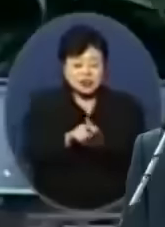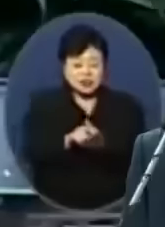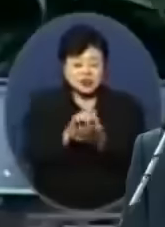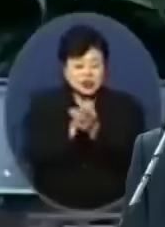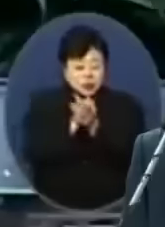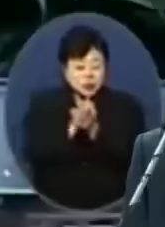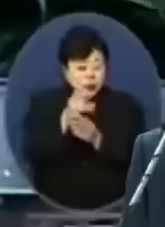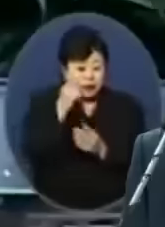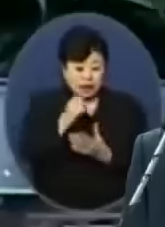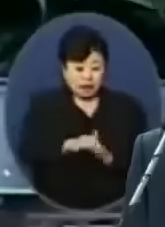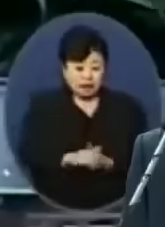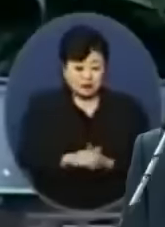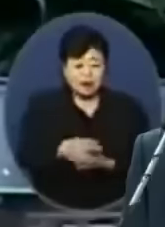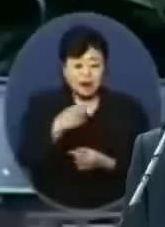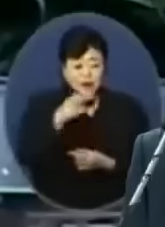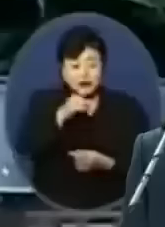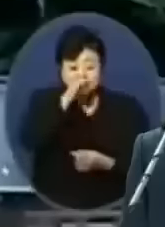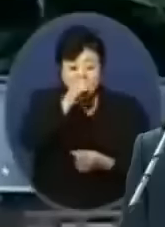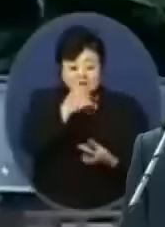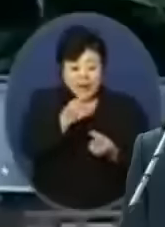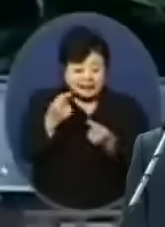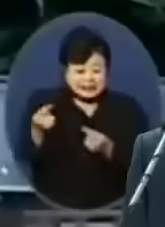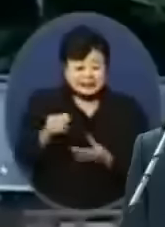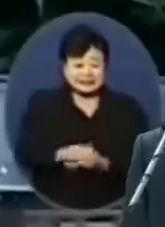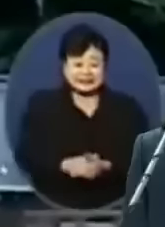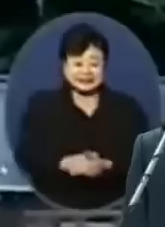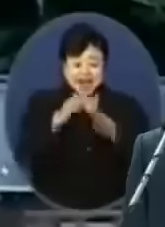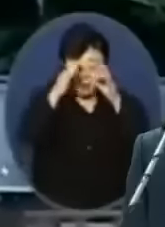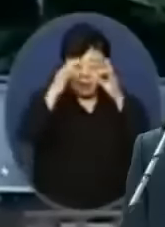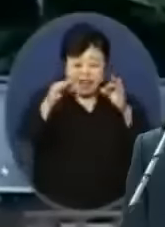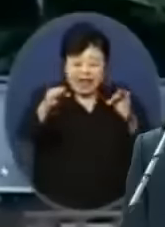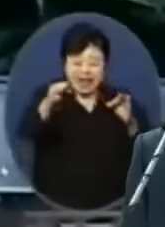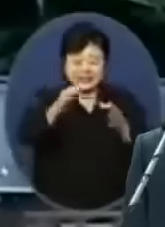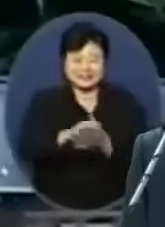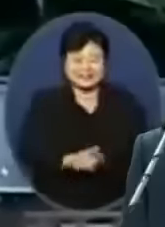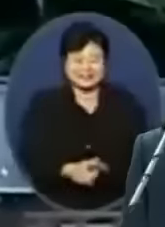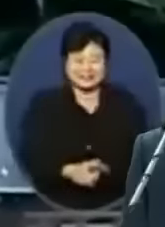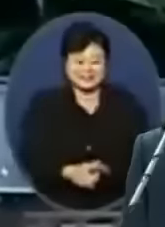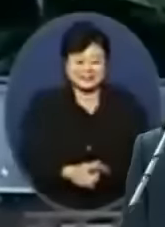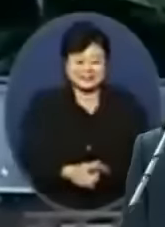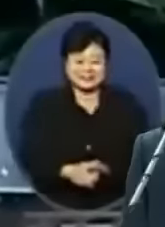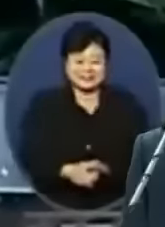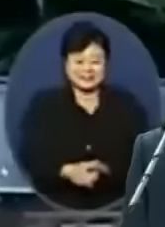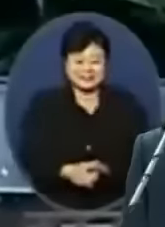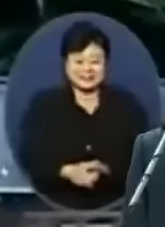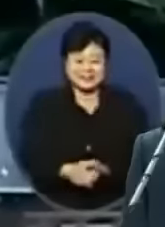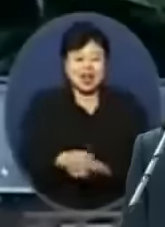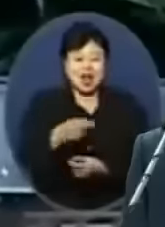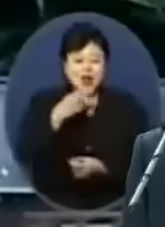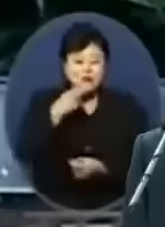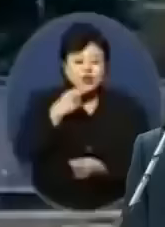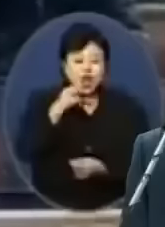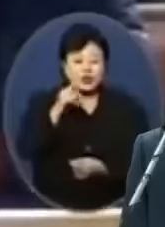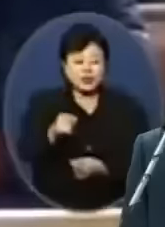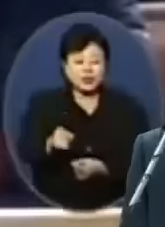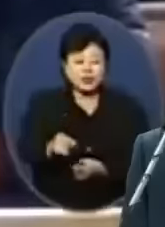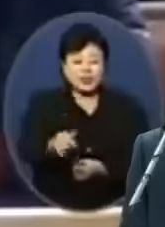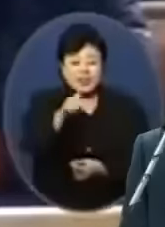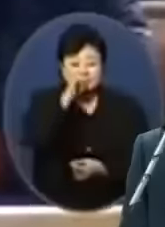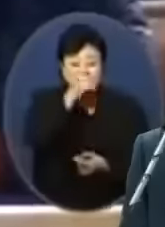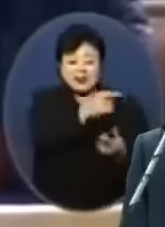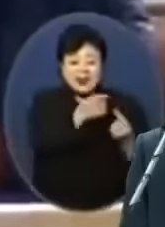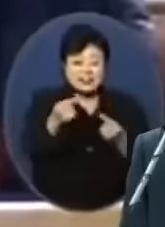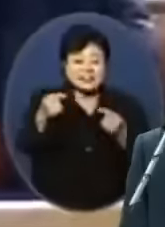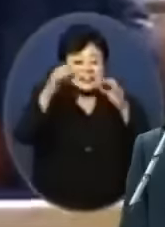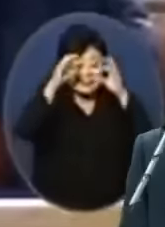것이라고 말했었습니다. 없는 것을 있는 것 같이 보라. 한번 따라 말씀했습니다. 없는 것을